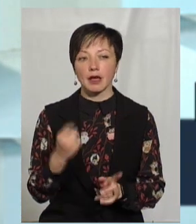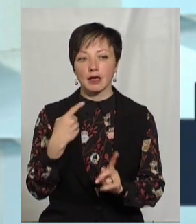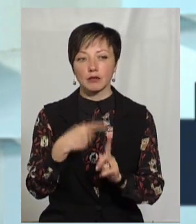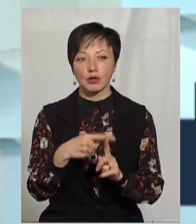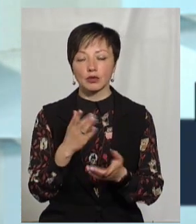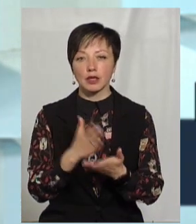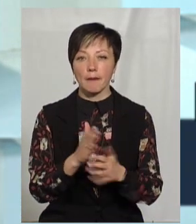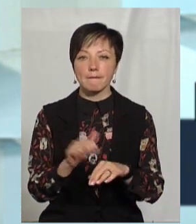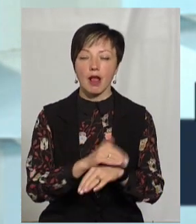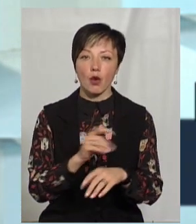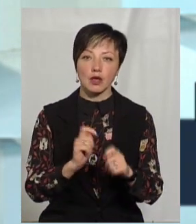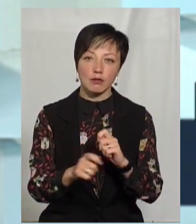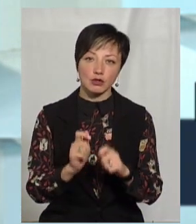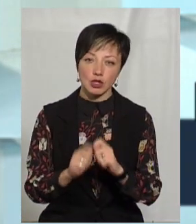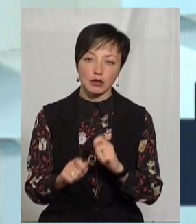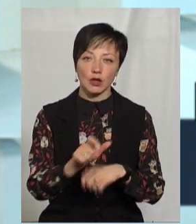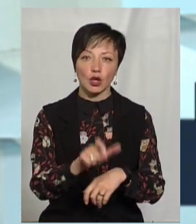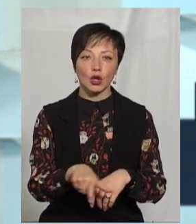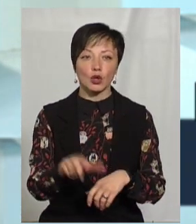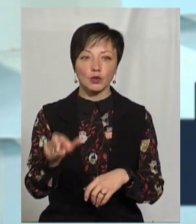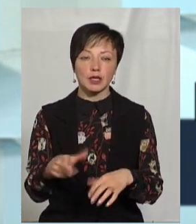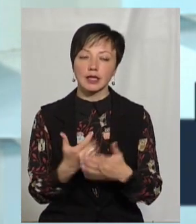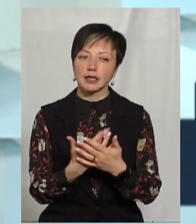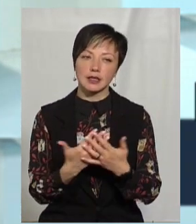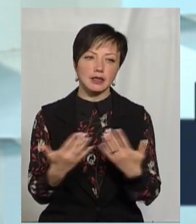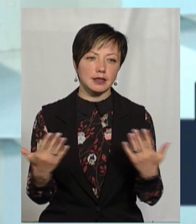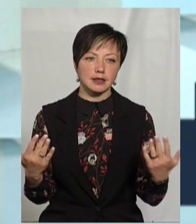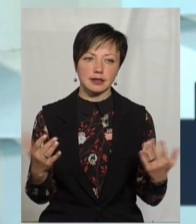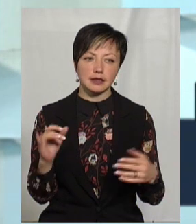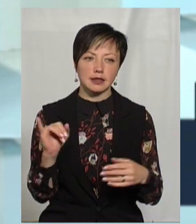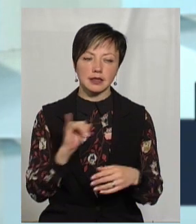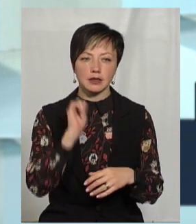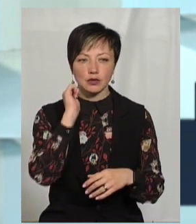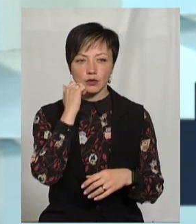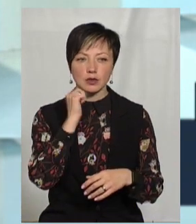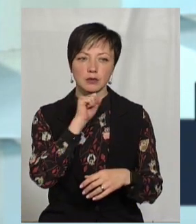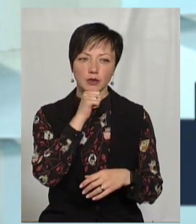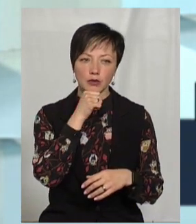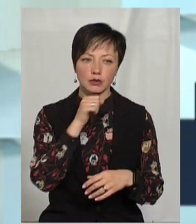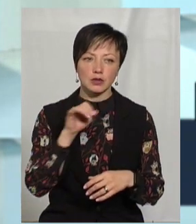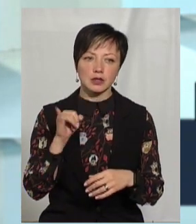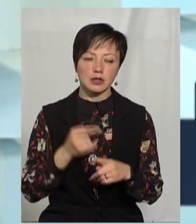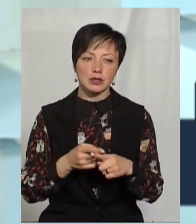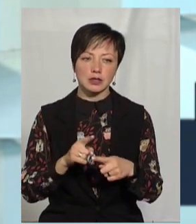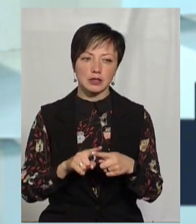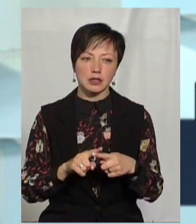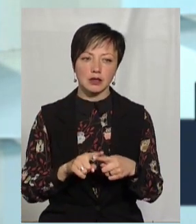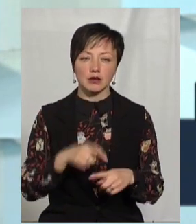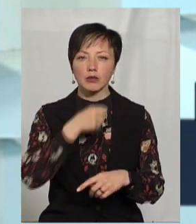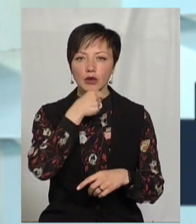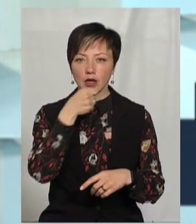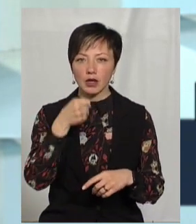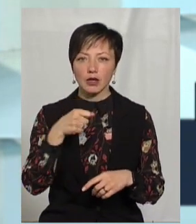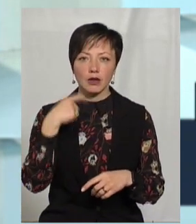благодійні пожертви. Це люди різні. Це і дідусь, і бабуся, це люди